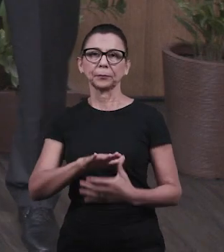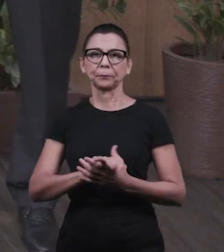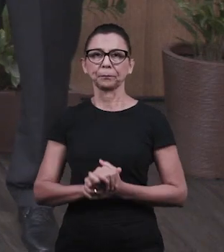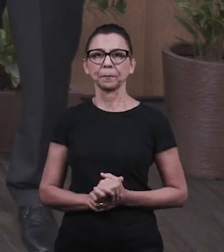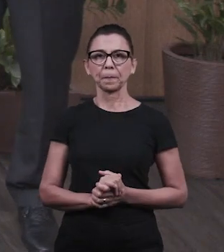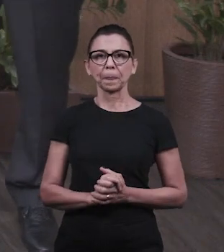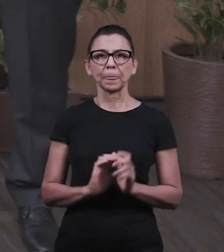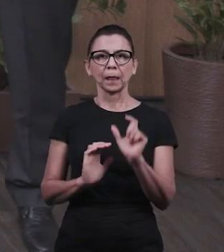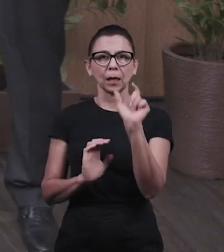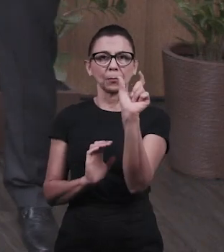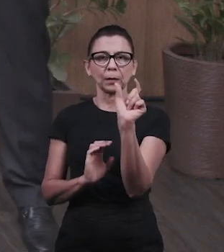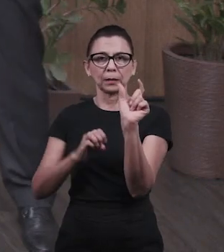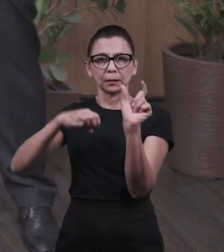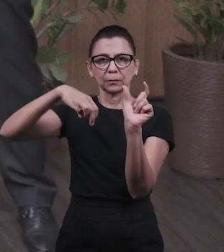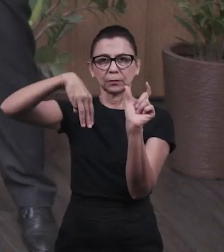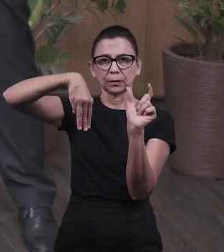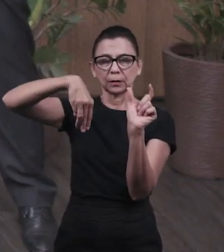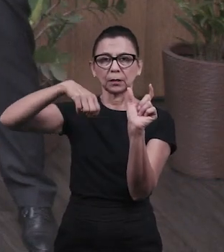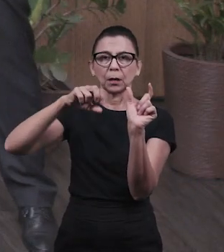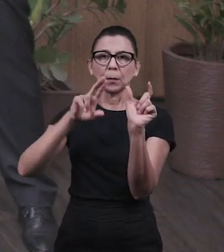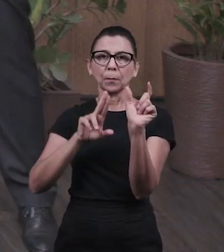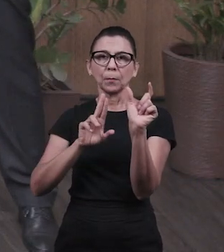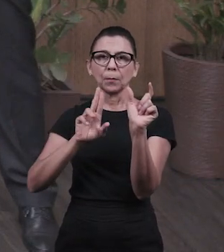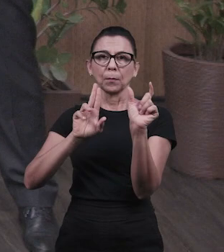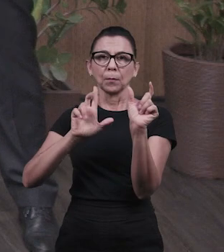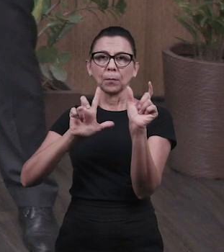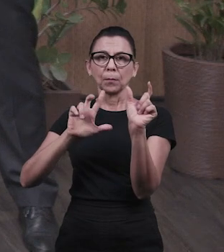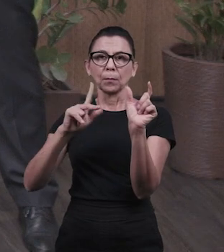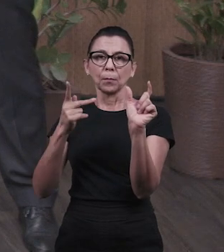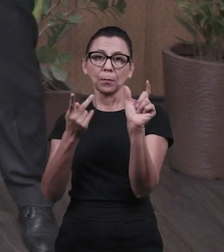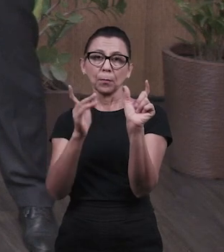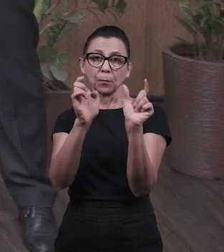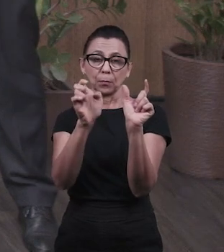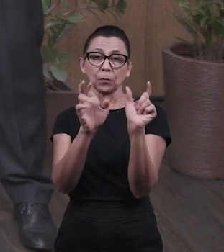в различных текстах для того, чтобы